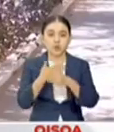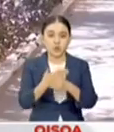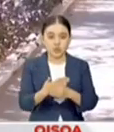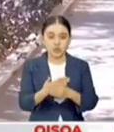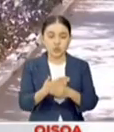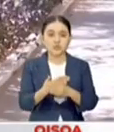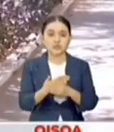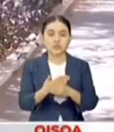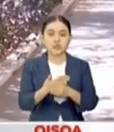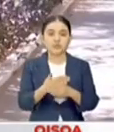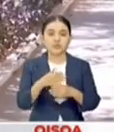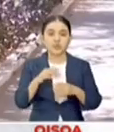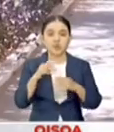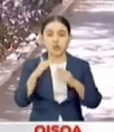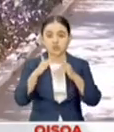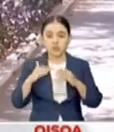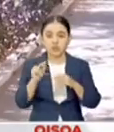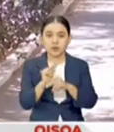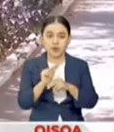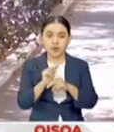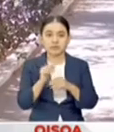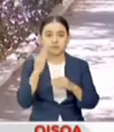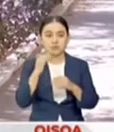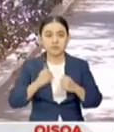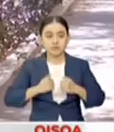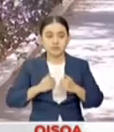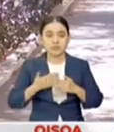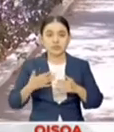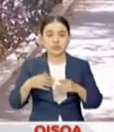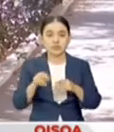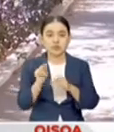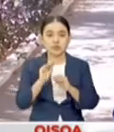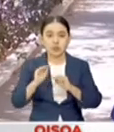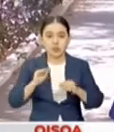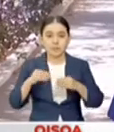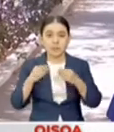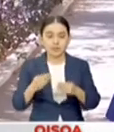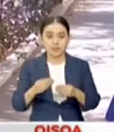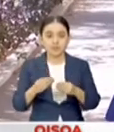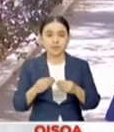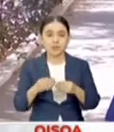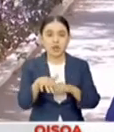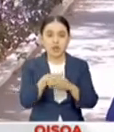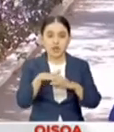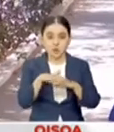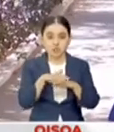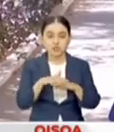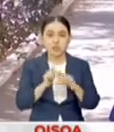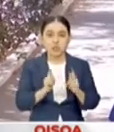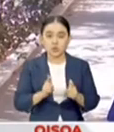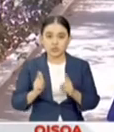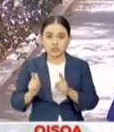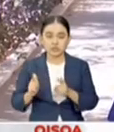ko'rsatilib, pol qismini ta'mirlashda va hojatxonalarni quvurlarini ulab berib, aholini razı